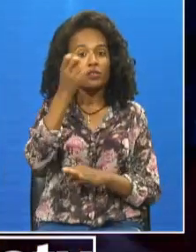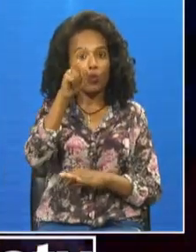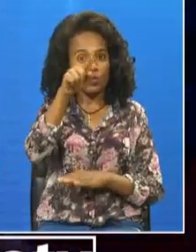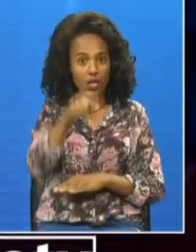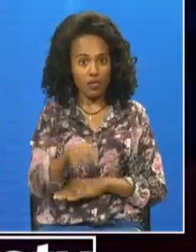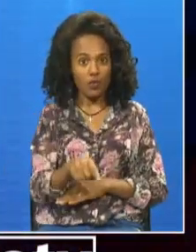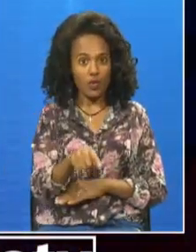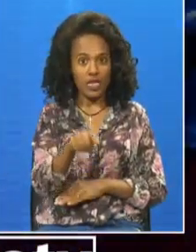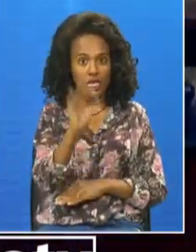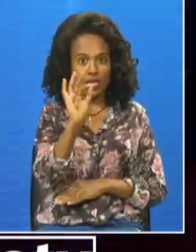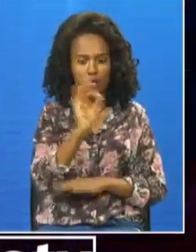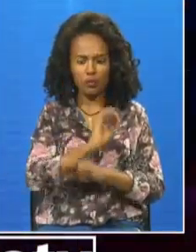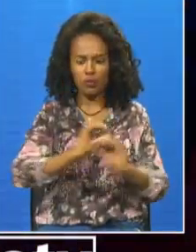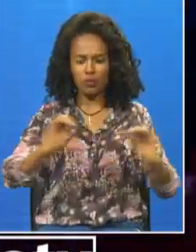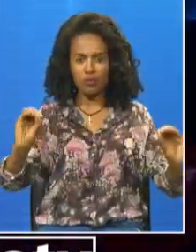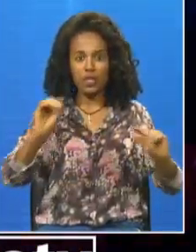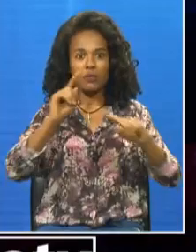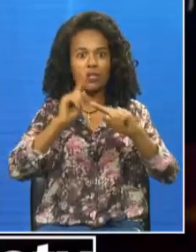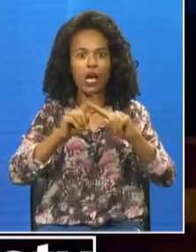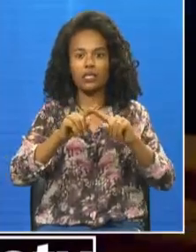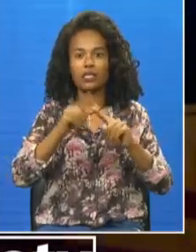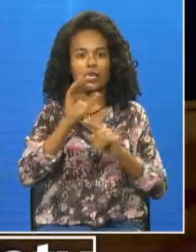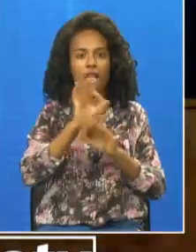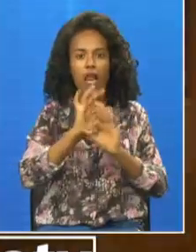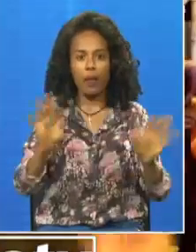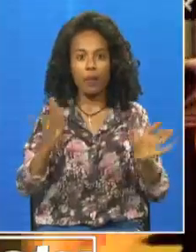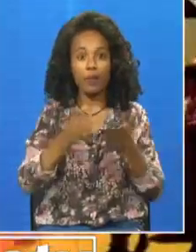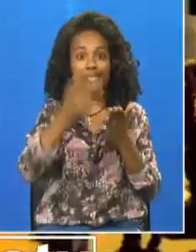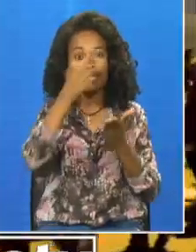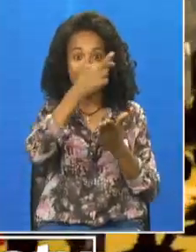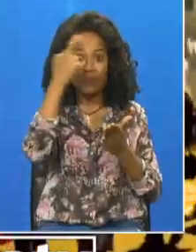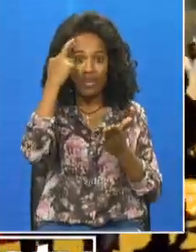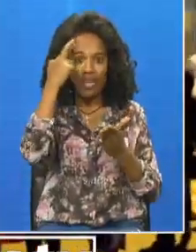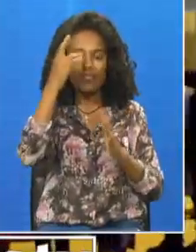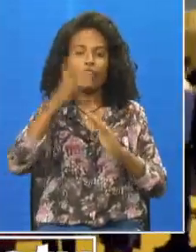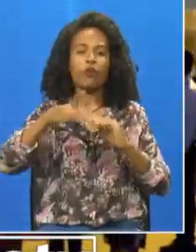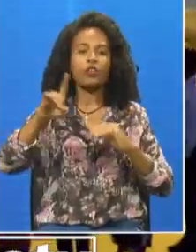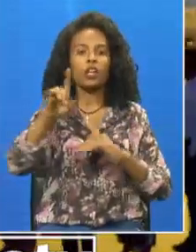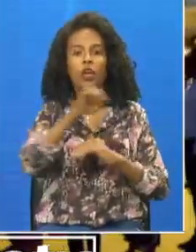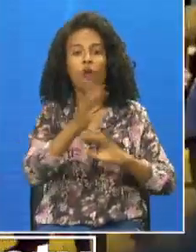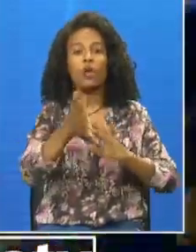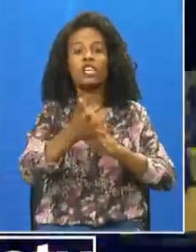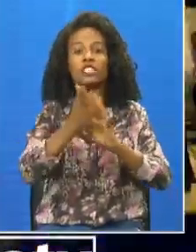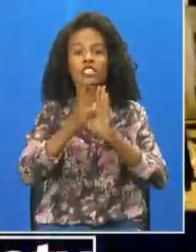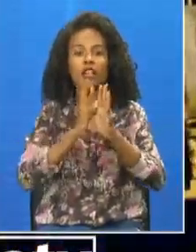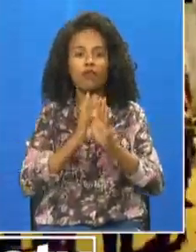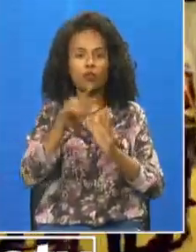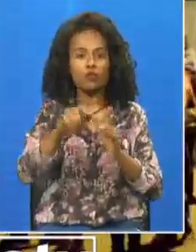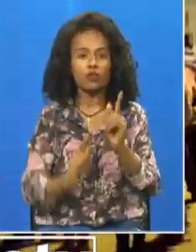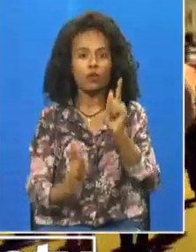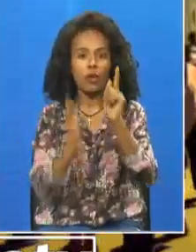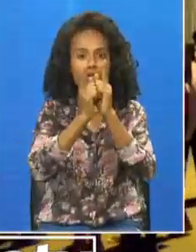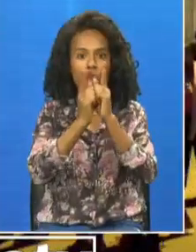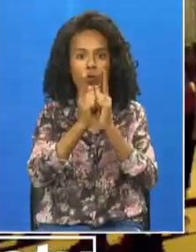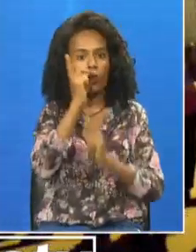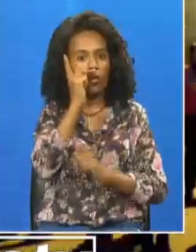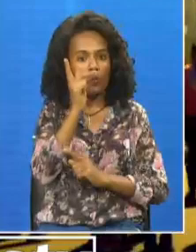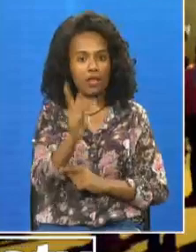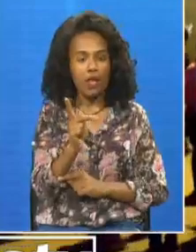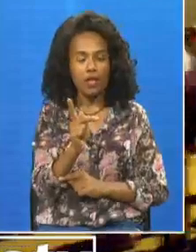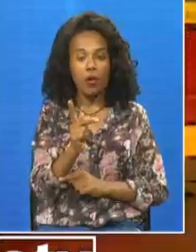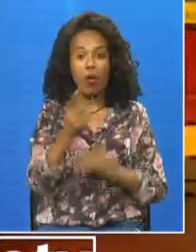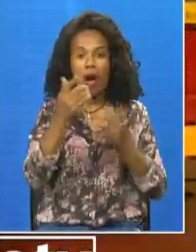ሊመድብ ይገባል። ስለዚህ እዚህ ሜክሲኮ አረቂ ፋብሪካ ጋር የታዘብኩት ነገር ወደ ዓለም ባንክ፣ ጀሞ እንዲሁም ዘነበ ወርቅ አየር ጤና ወደዛ አካባቢ